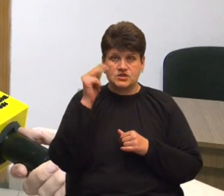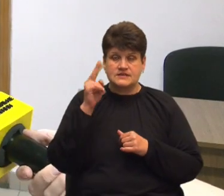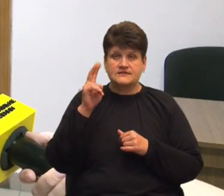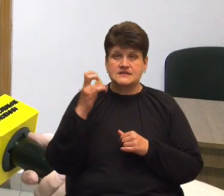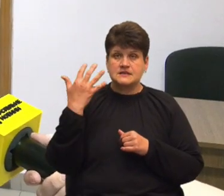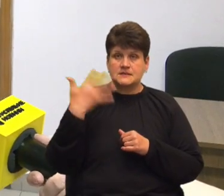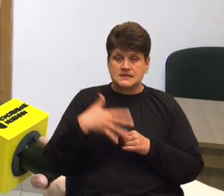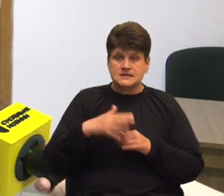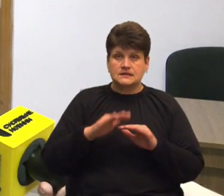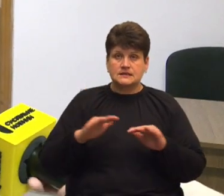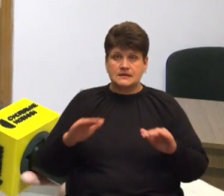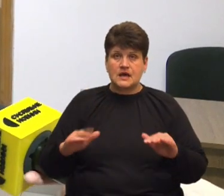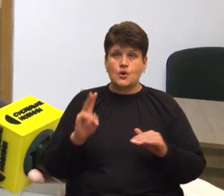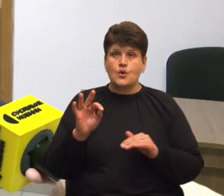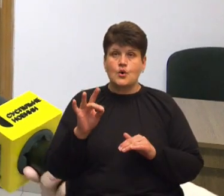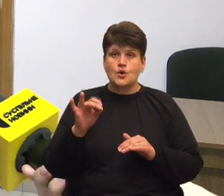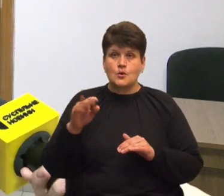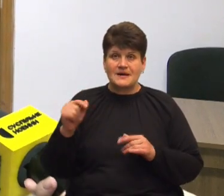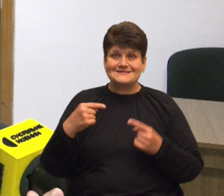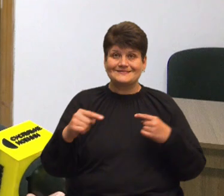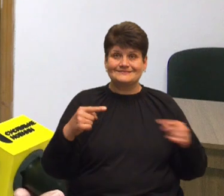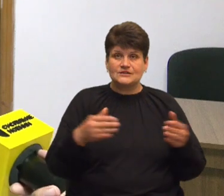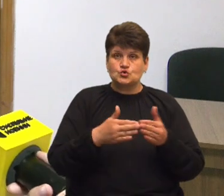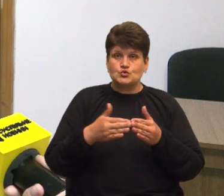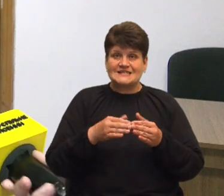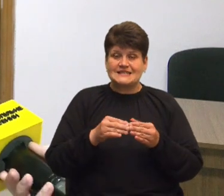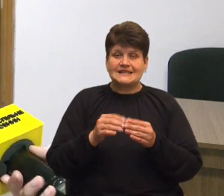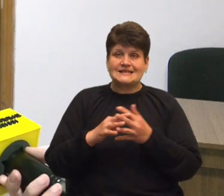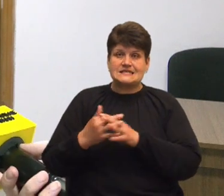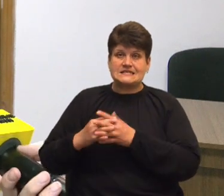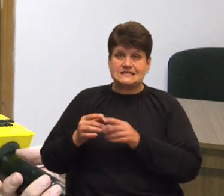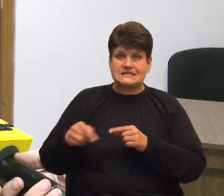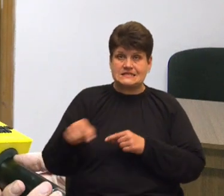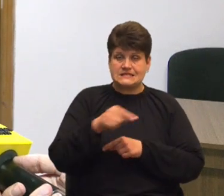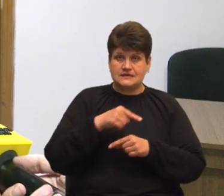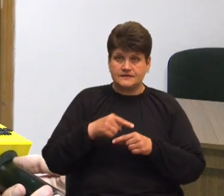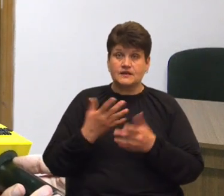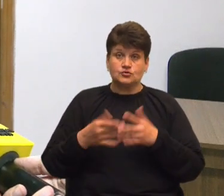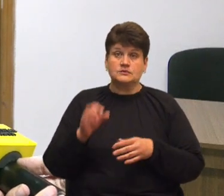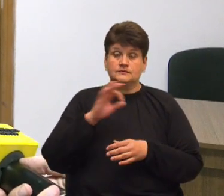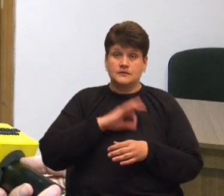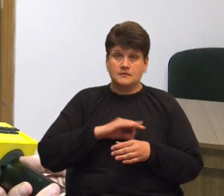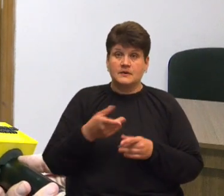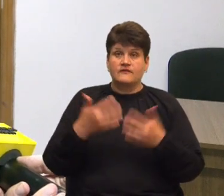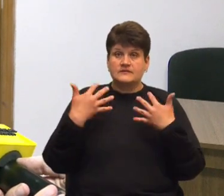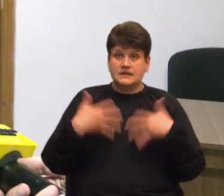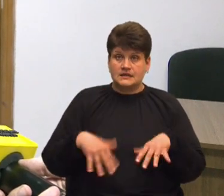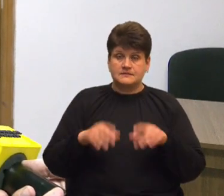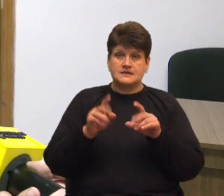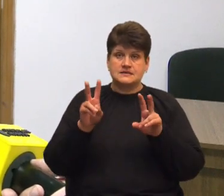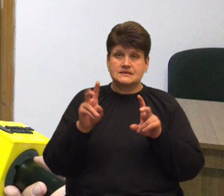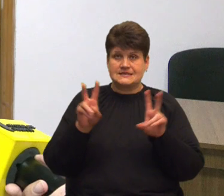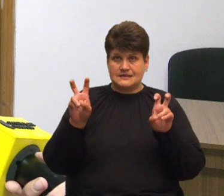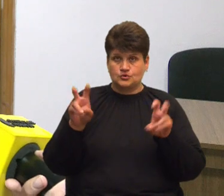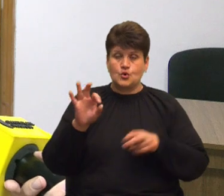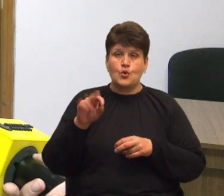з коробця та сусідніх сіл якщо цей суд закінчиться На нашу користь ми втрачаємо статус опорно і це не тільки